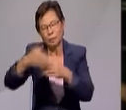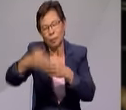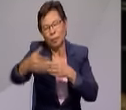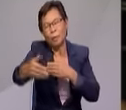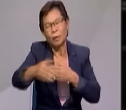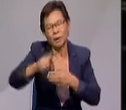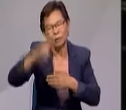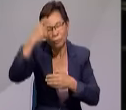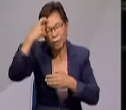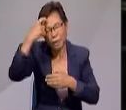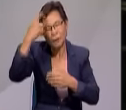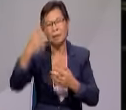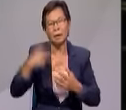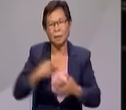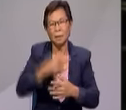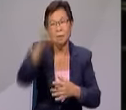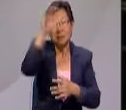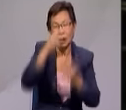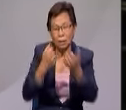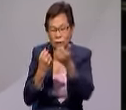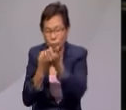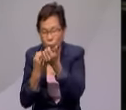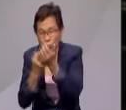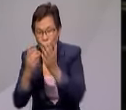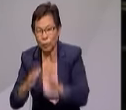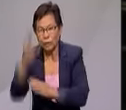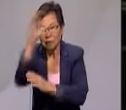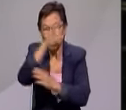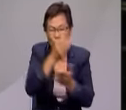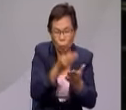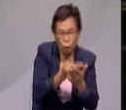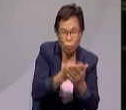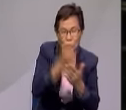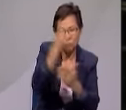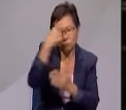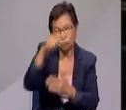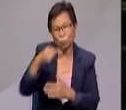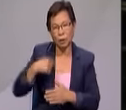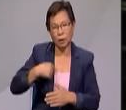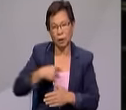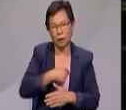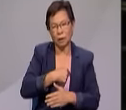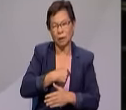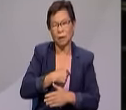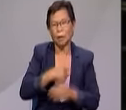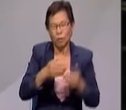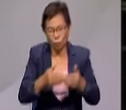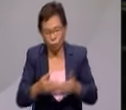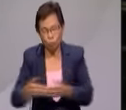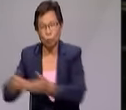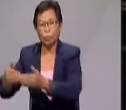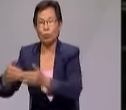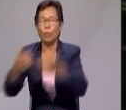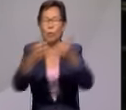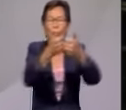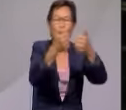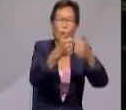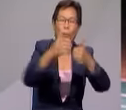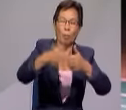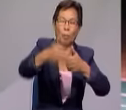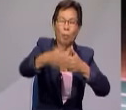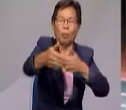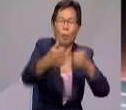semualah. So kita nak carikan sponsor, nak carikan duit semua buat kita yang boleh continue pergi tournament-tournament yang seterusnya lah.